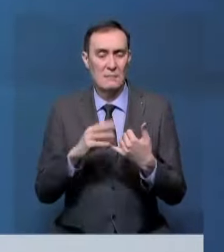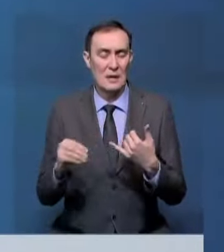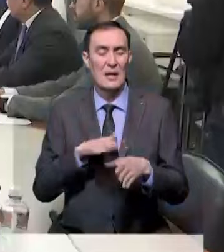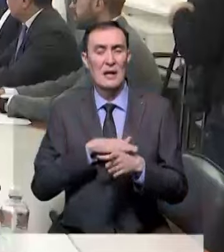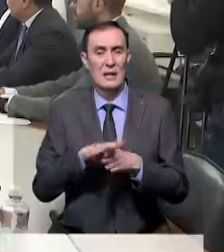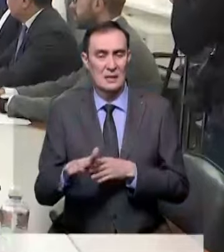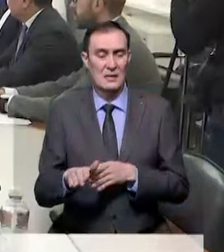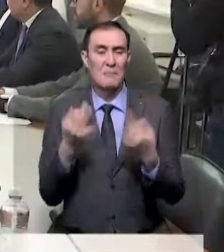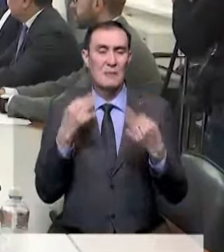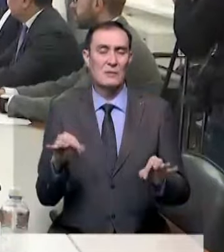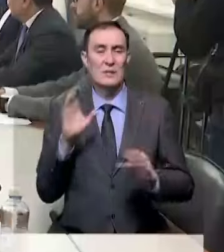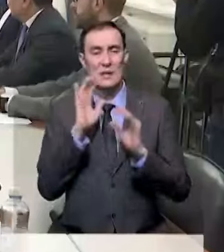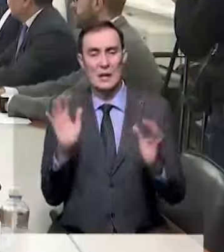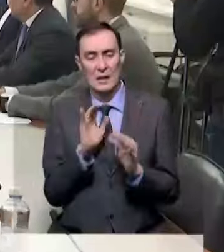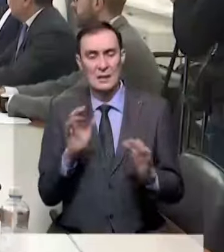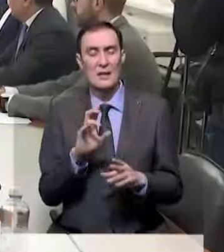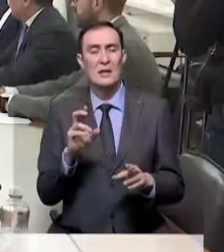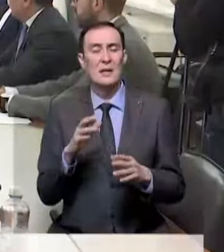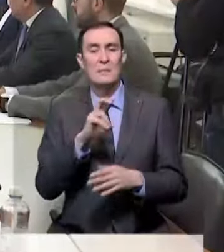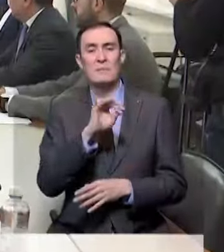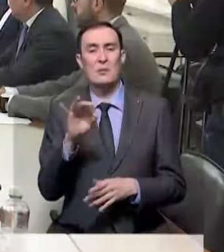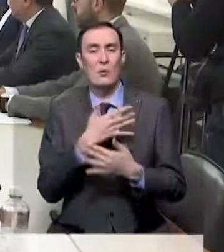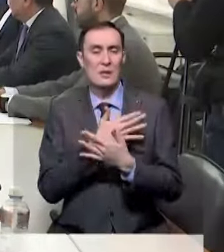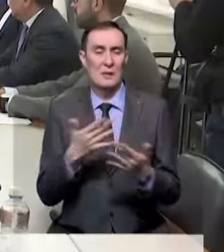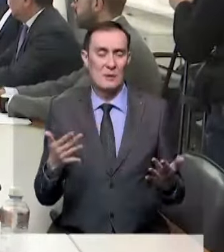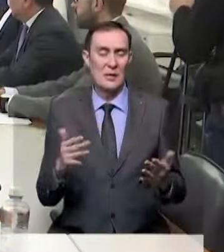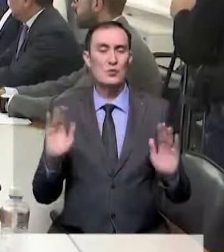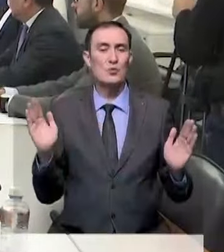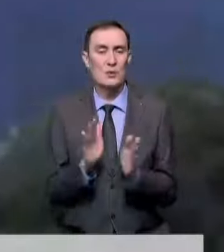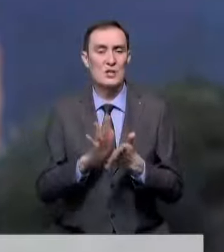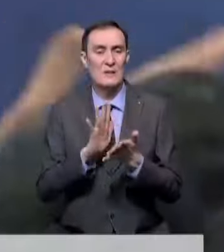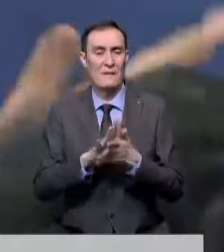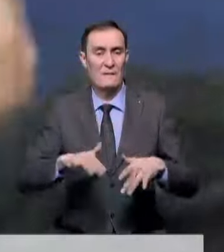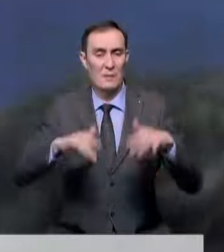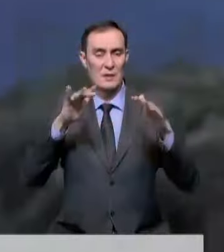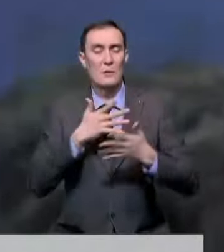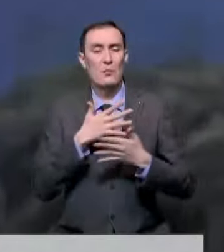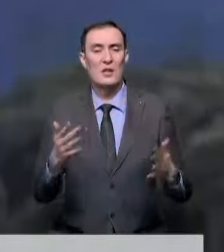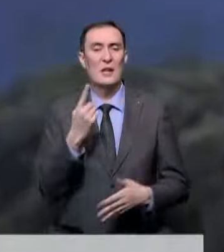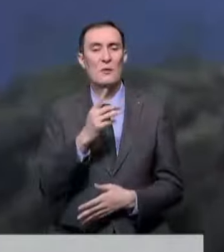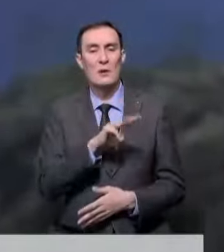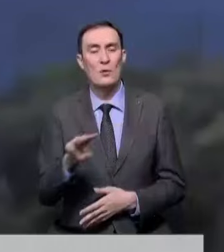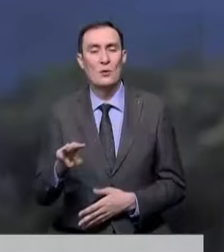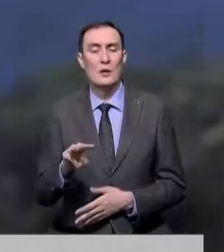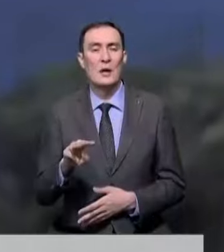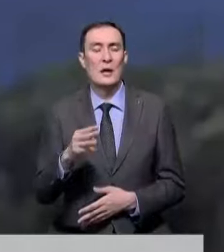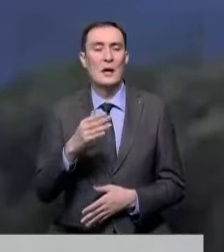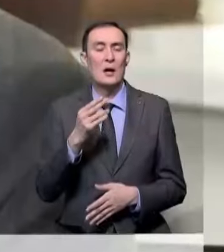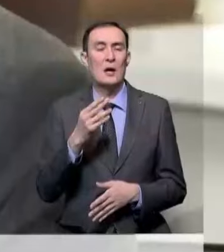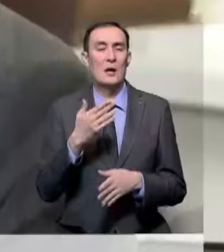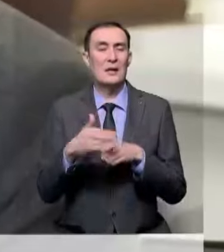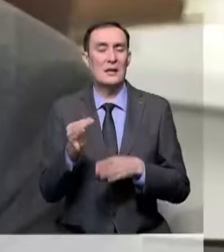Его реализация позволит сохранить местное биоразнообразие, сократить выбросы и получить больше 1 миллиона углеродных